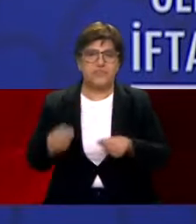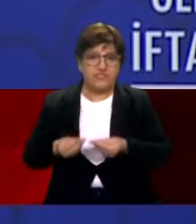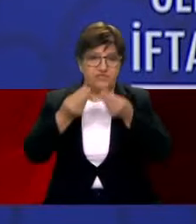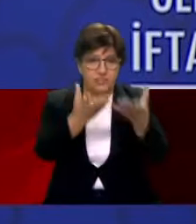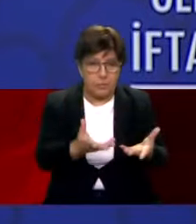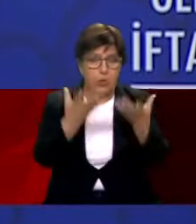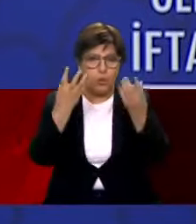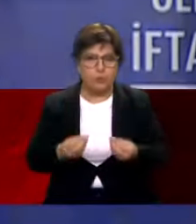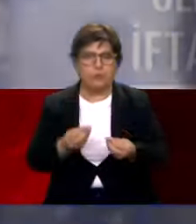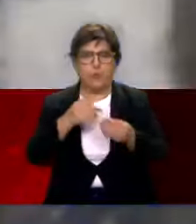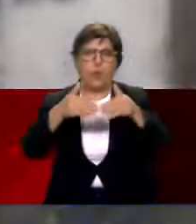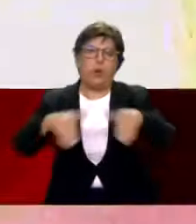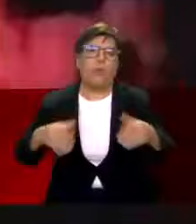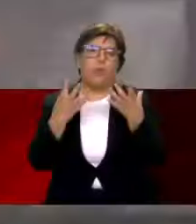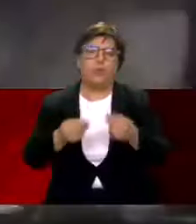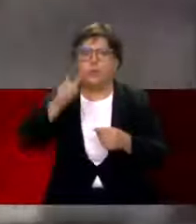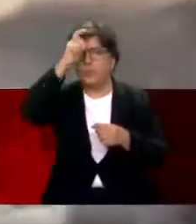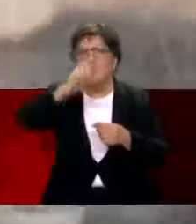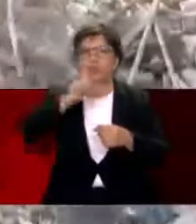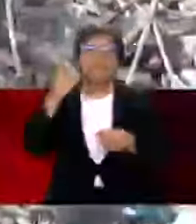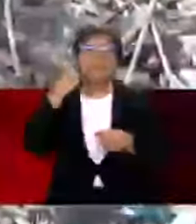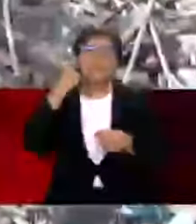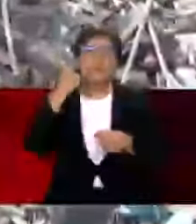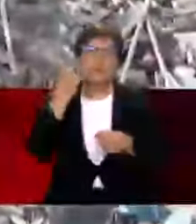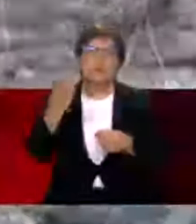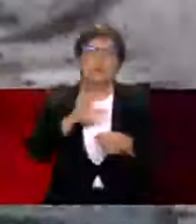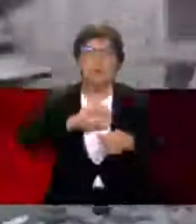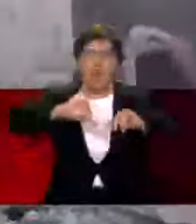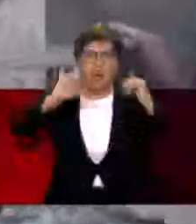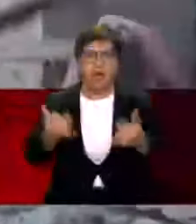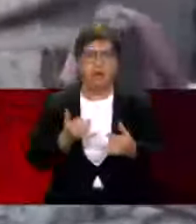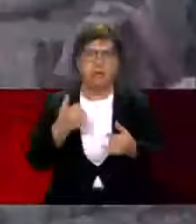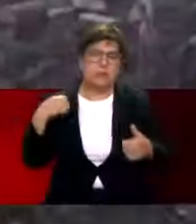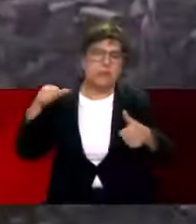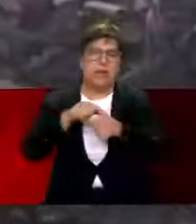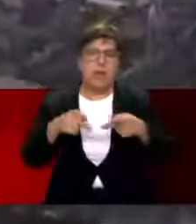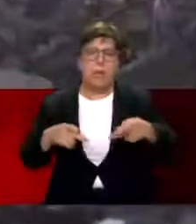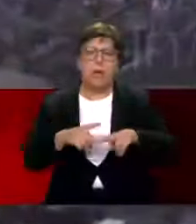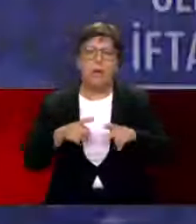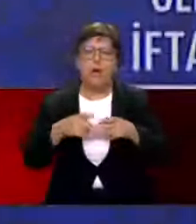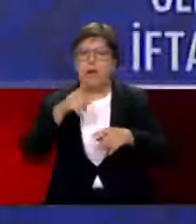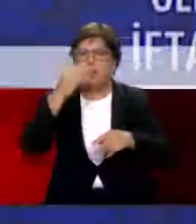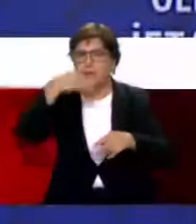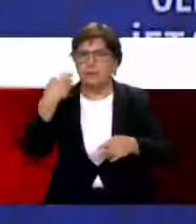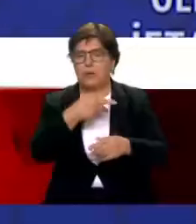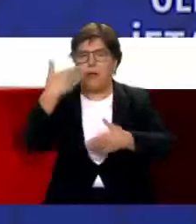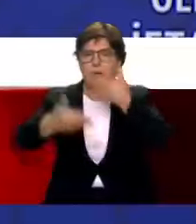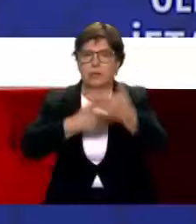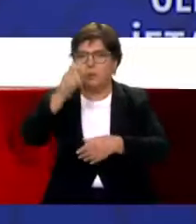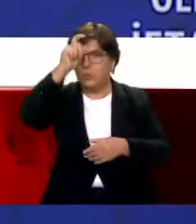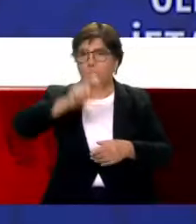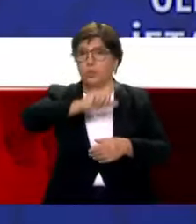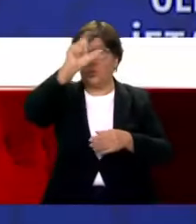edilmesiyle ödenebilir. Ve Türkiye'nin İsrail vahşeti karşısındaki tutumunu bir kez de Papa'ya anlattı Cumhurbaşkanı. Türkiye bugüne